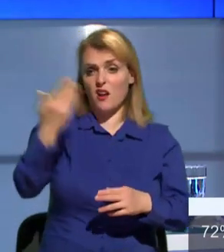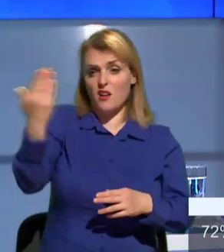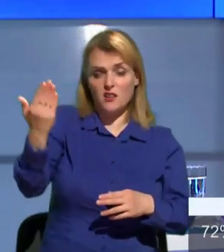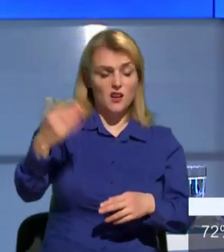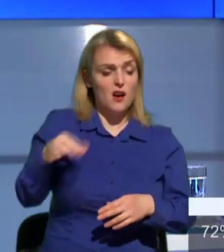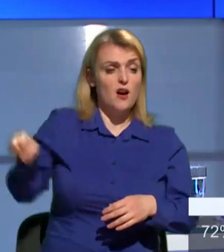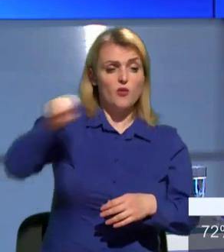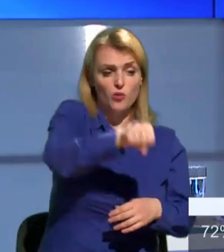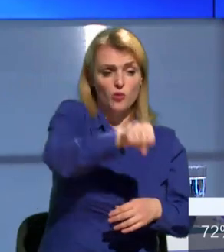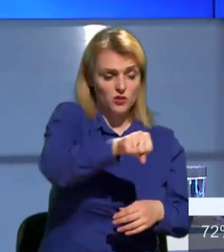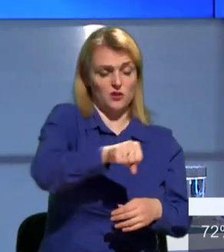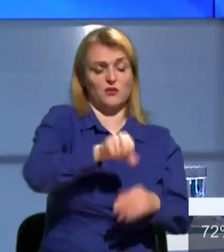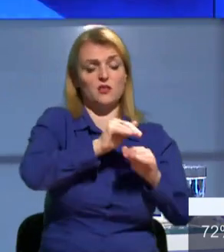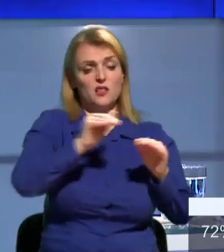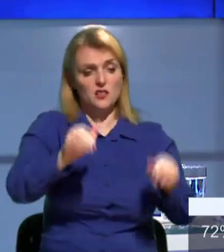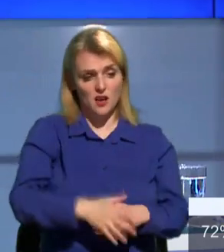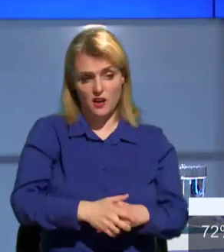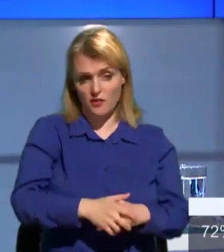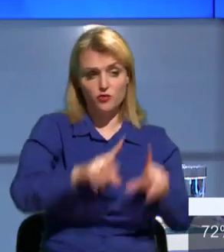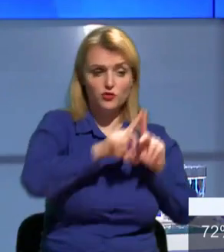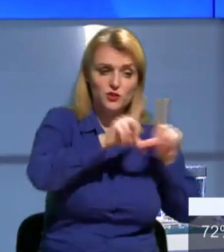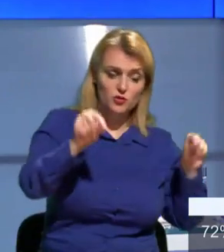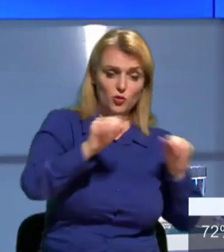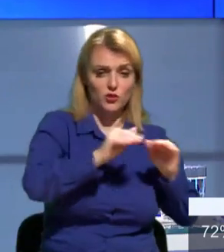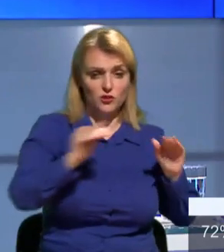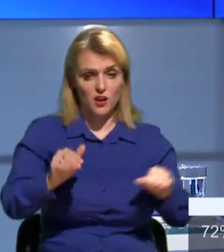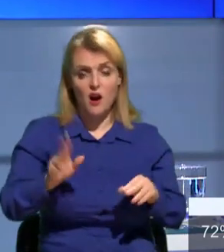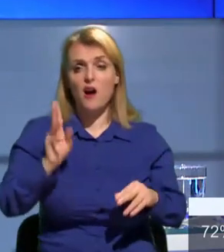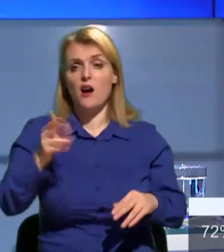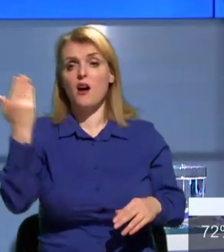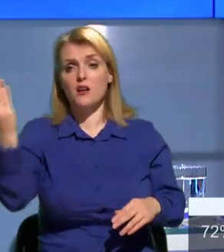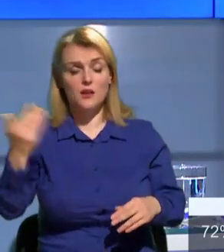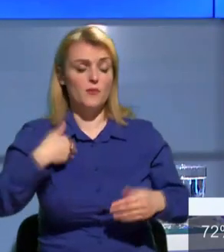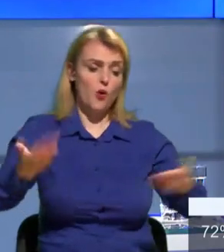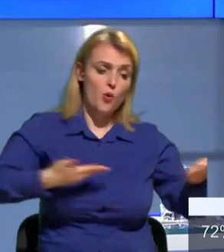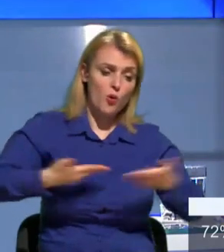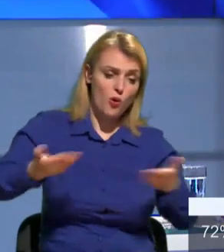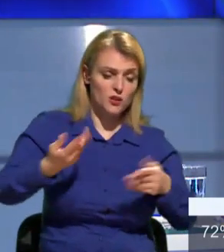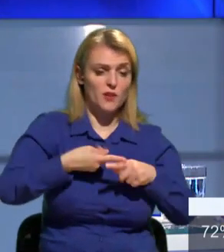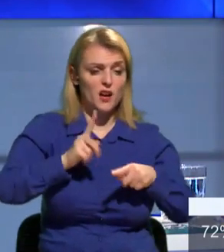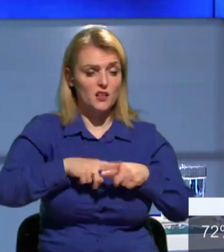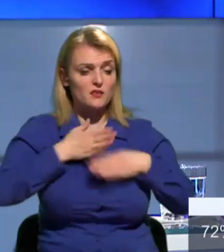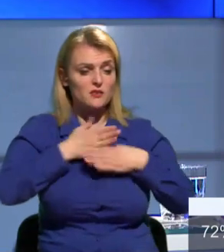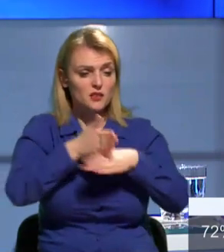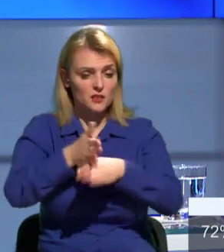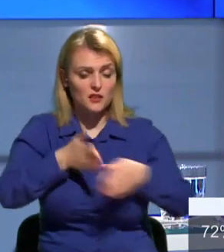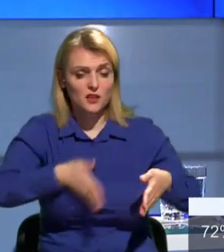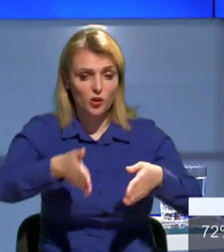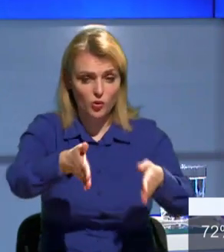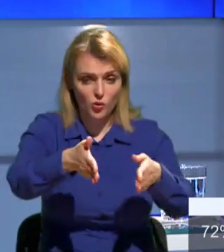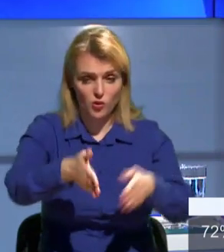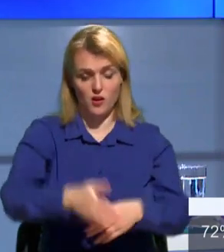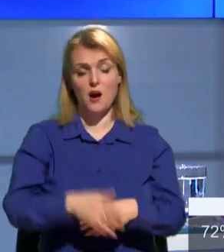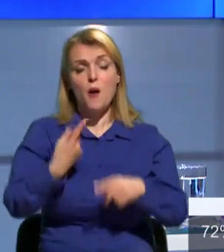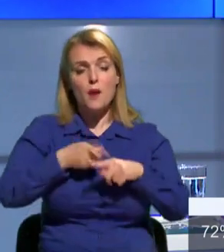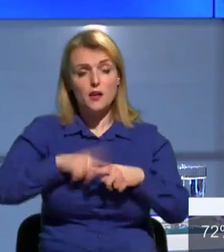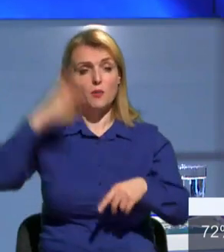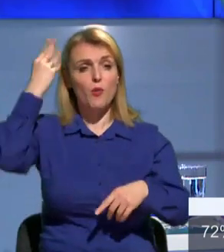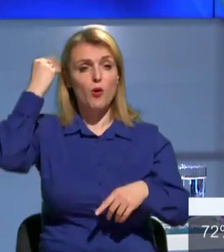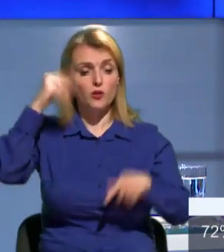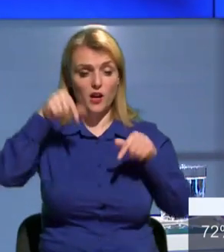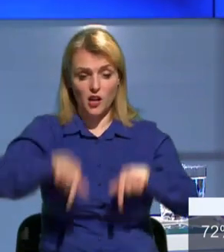fel ca și ei, mergem pe drumuri mai bune sau drumuri mai proaste care trebuie reparate. De aceea, marea majoritate a cetățenilor Republicii Moldova